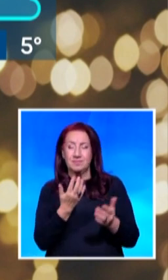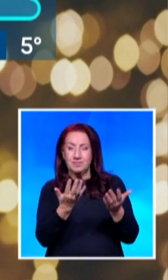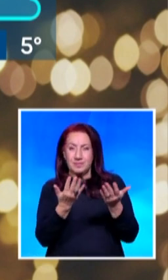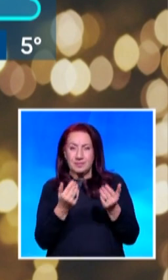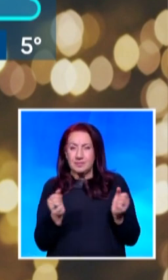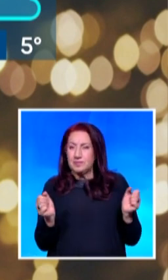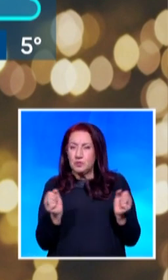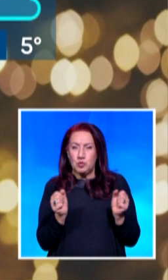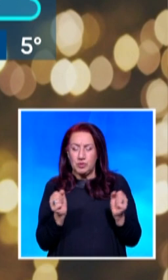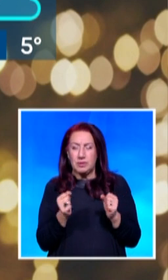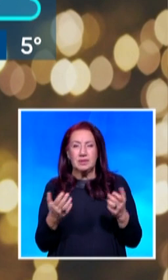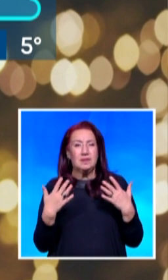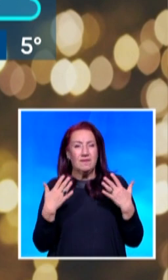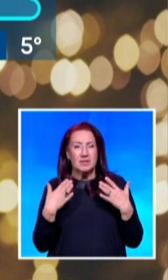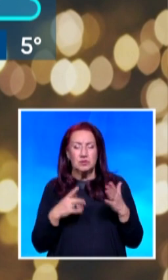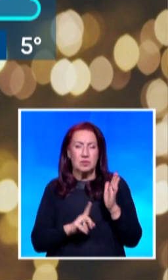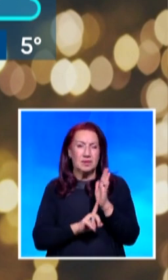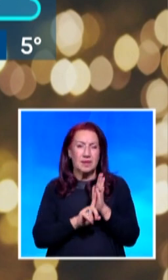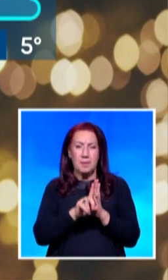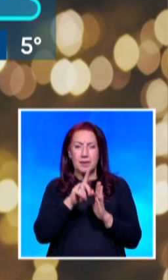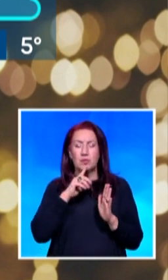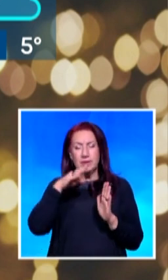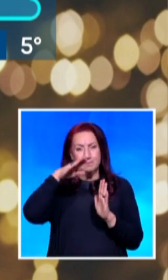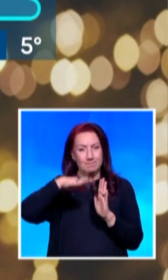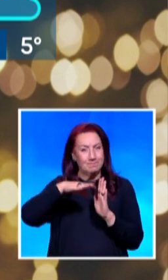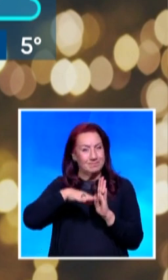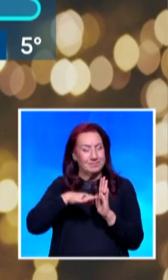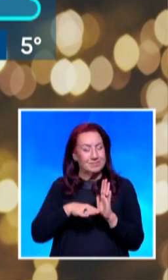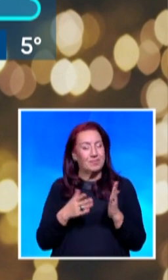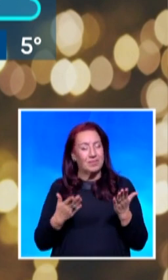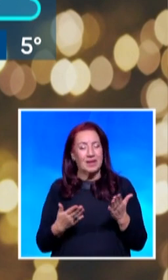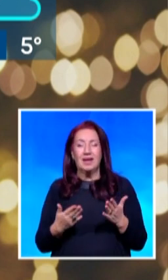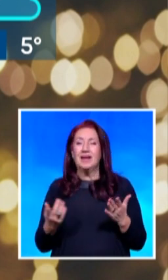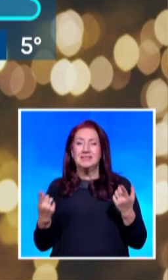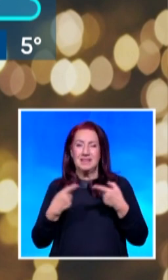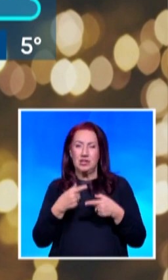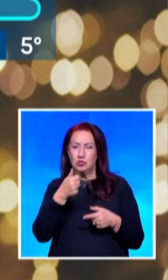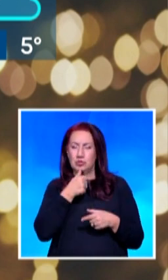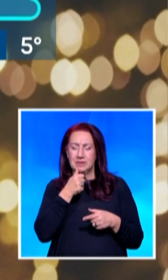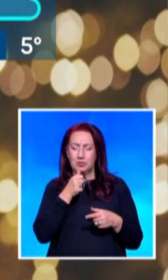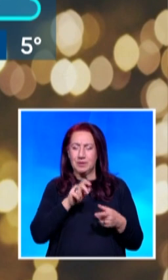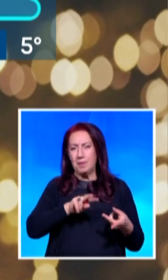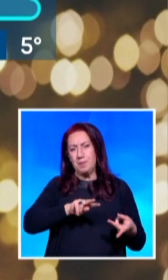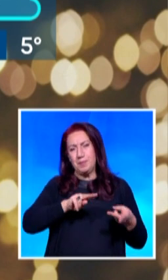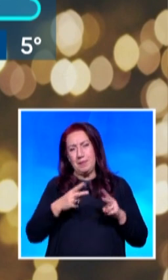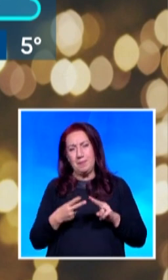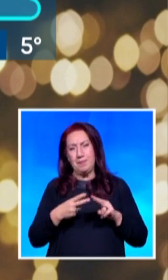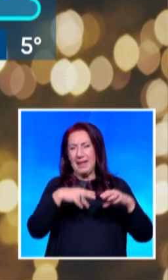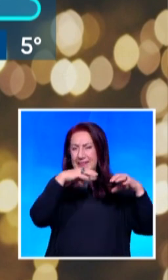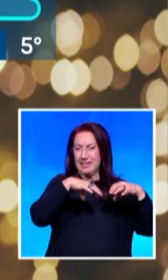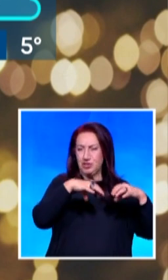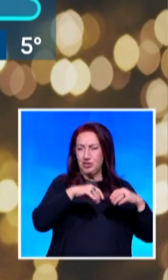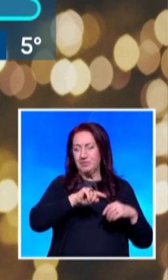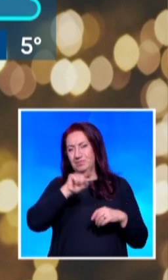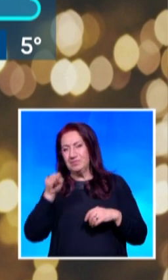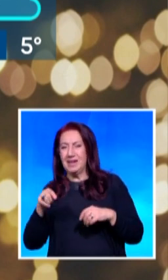и температурите ще се понижат. В нощта срещу събота вече дъждът навсякъде ще премине в сняг. В събота в северните